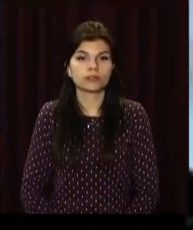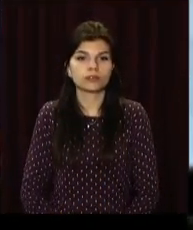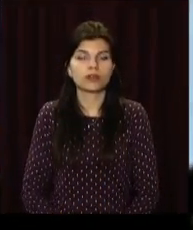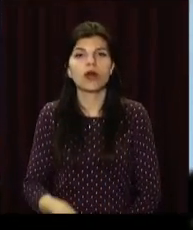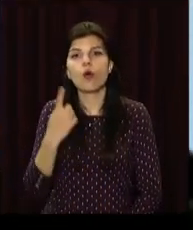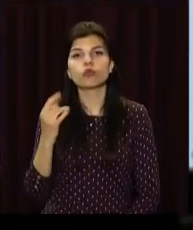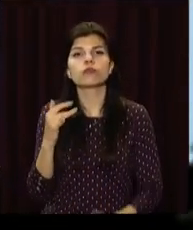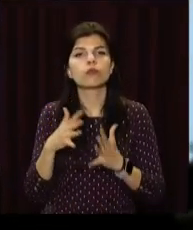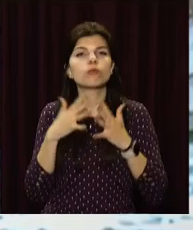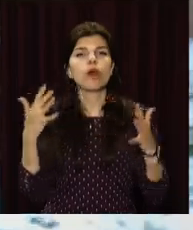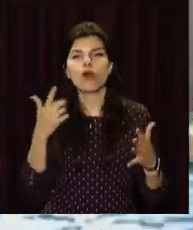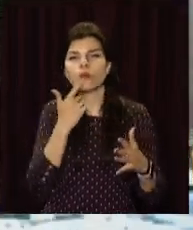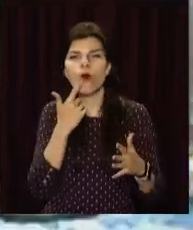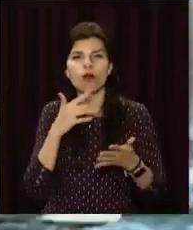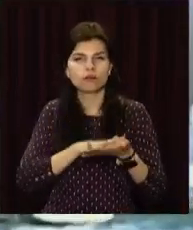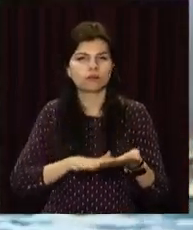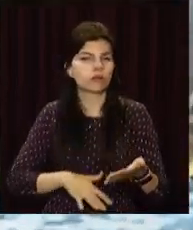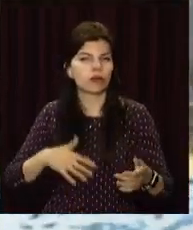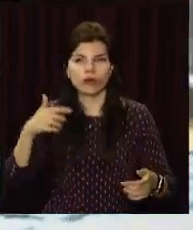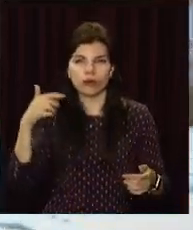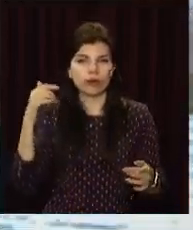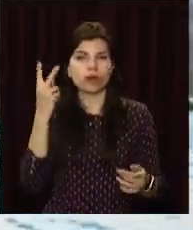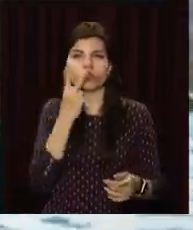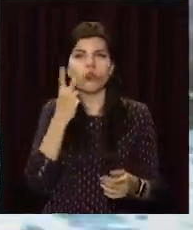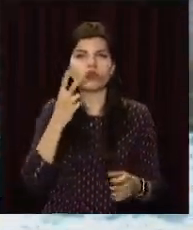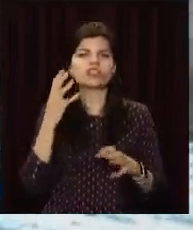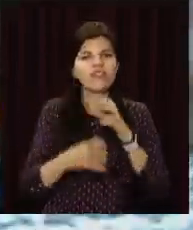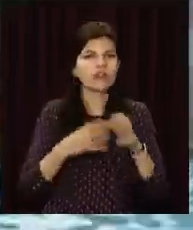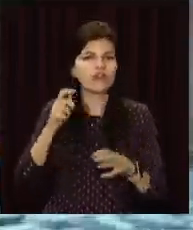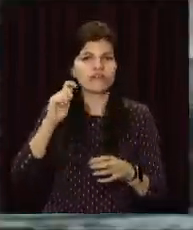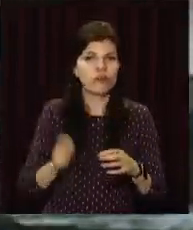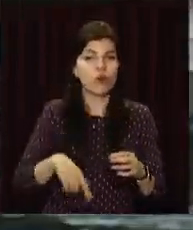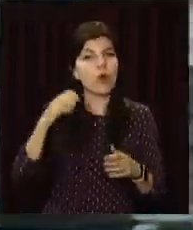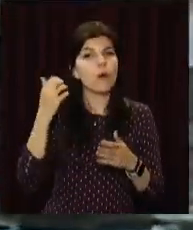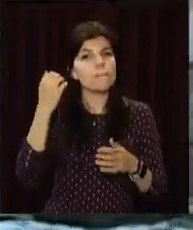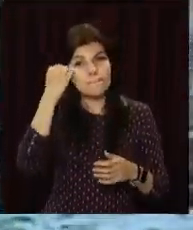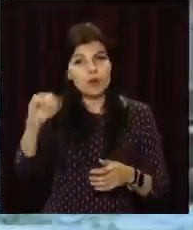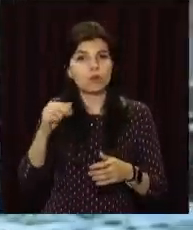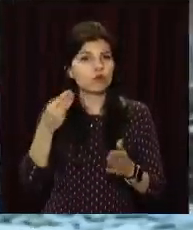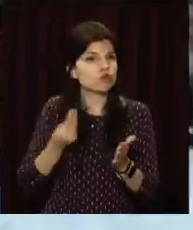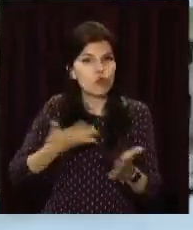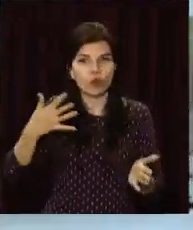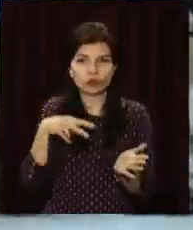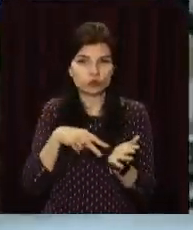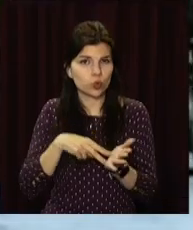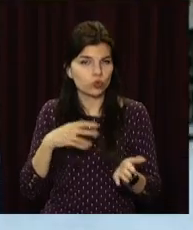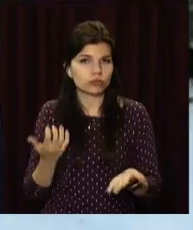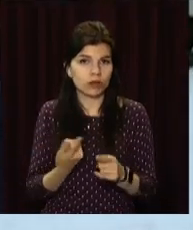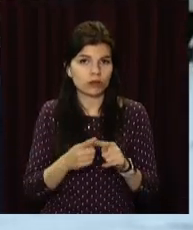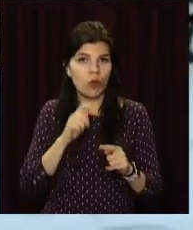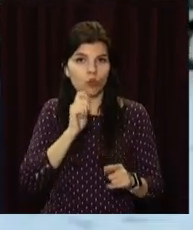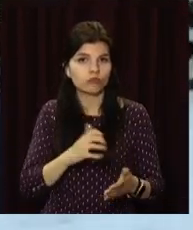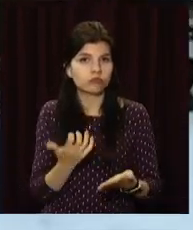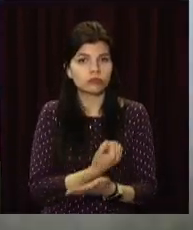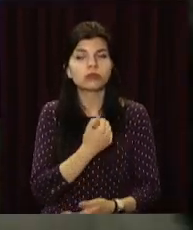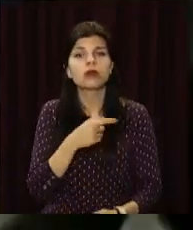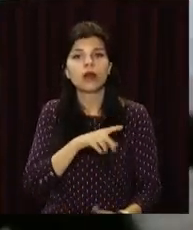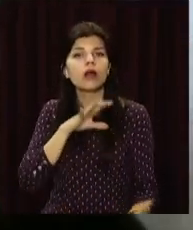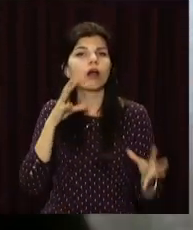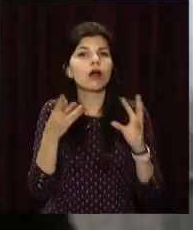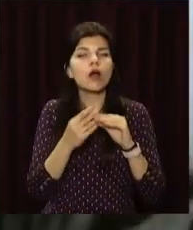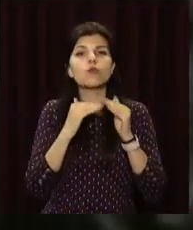Одна з найбільш кривавих в історії людства – Друга світова війна. Перемога в ній дорого коштувала і Україні. Лише за офіційними підрахунками